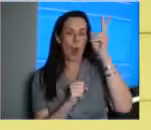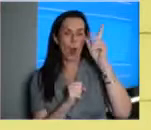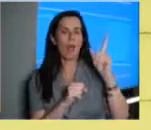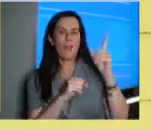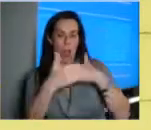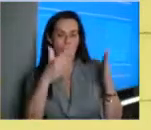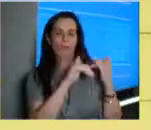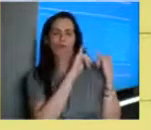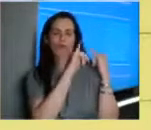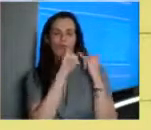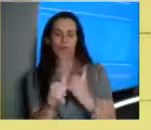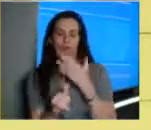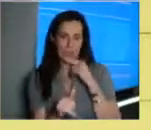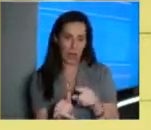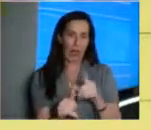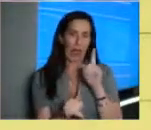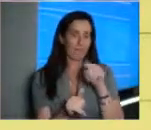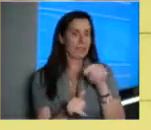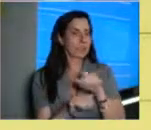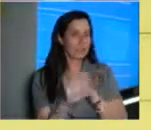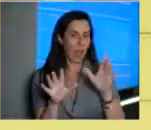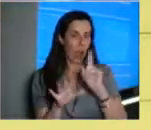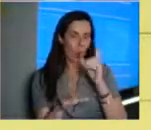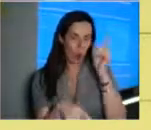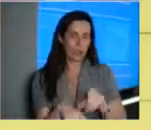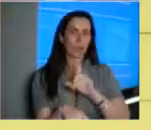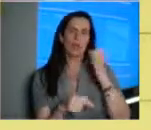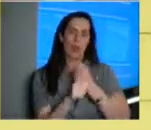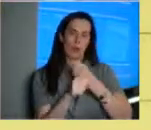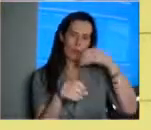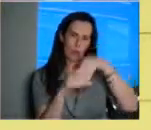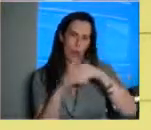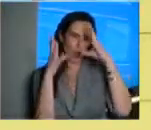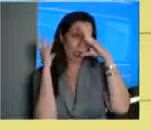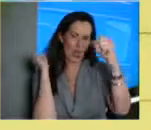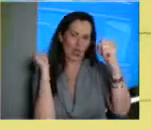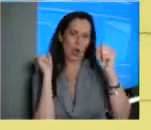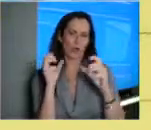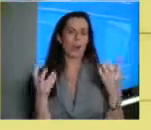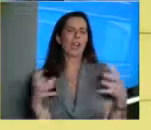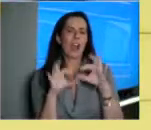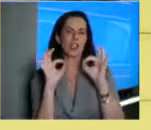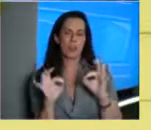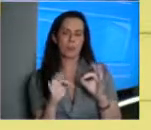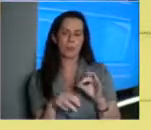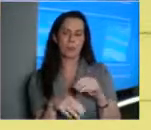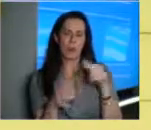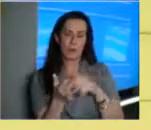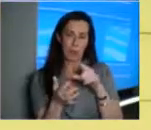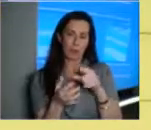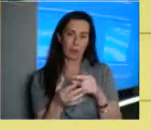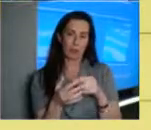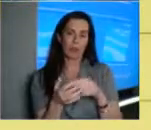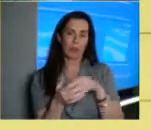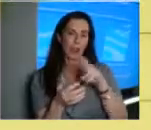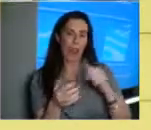את הקלפיות האלה? ואז מטיסים את זה לארץ, אבל שוב, זה רק, לא כל אזרח, אלא רק מי שנשלח במשלחת רשמית לחול. מה עם כמה... החיילים? אז זהו, בגלל שבאמת יש את העניין של